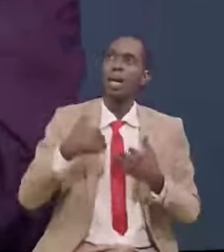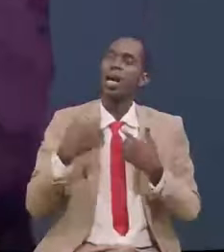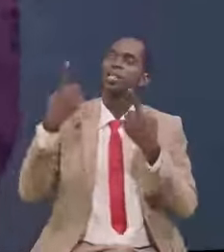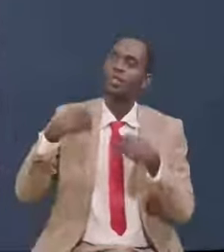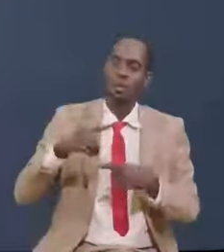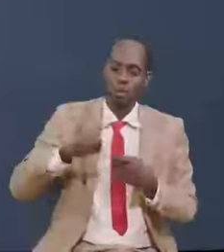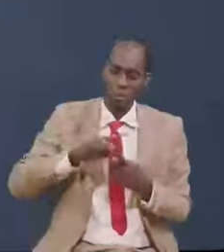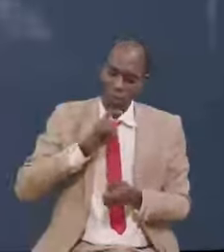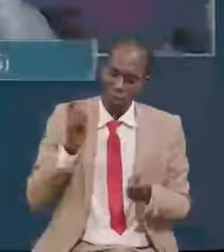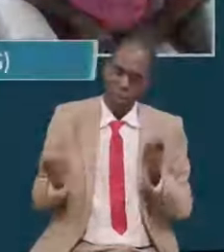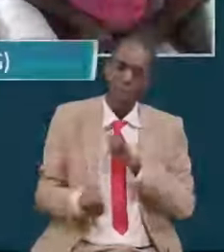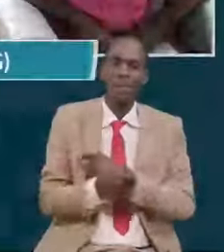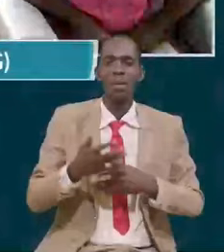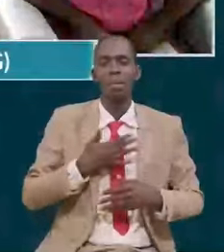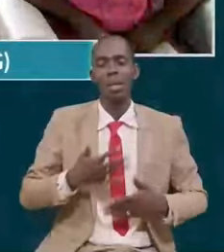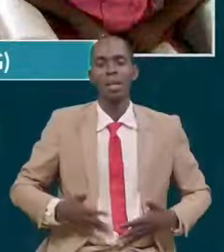ma vie.